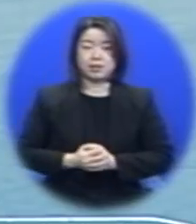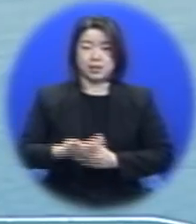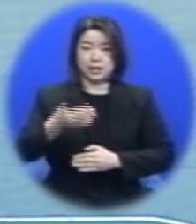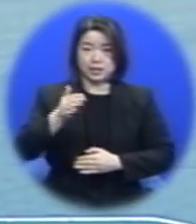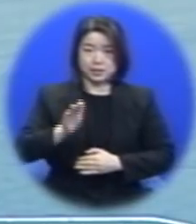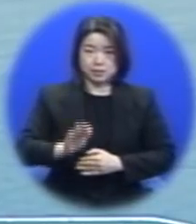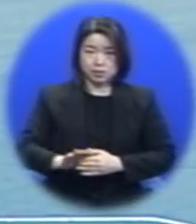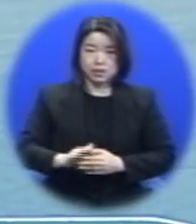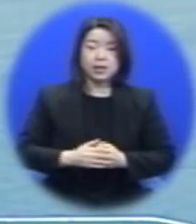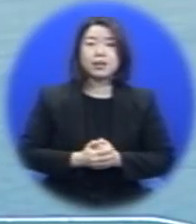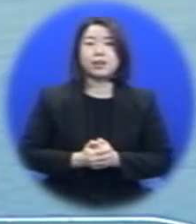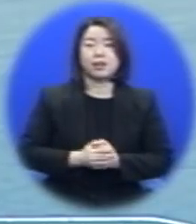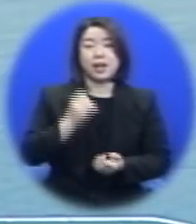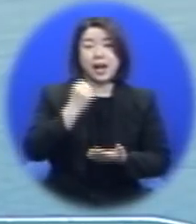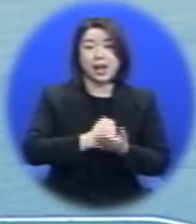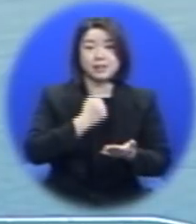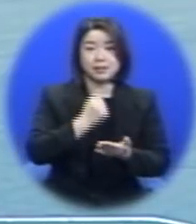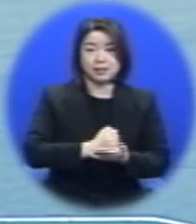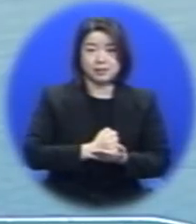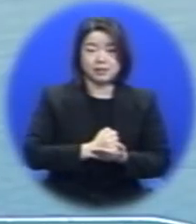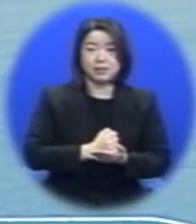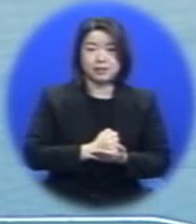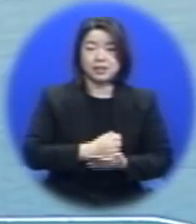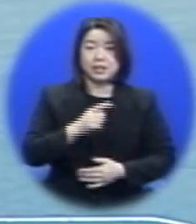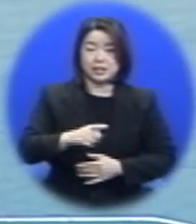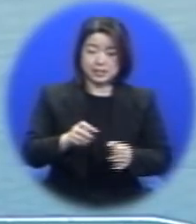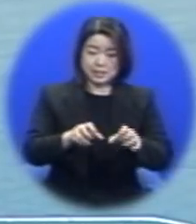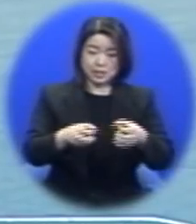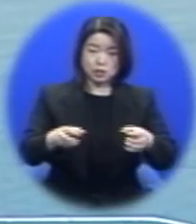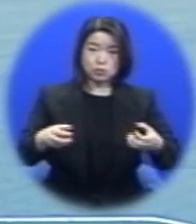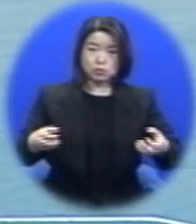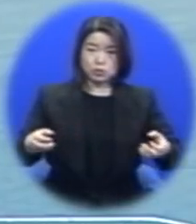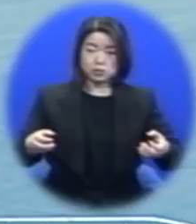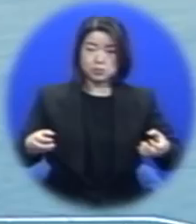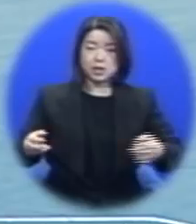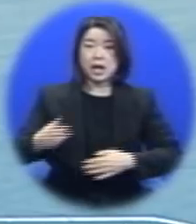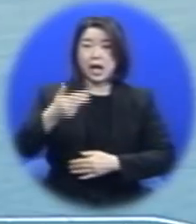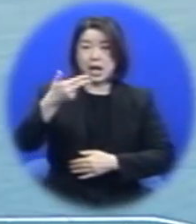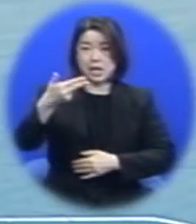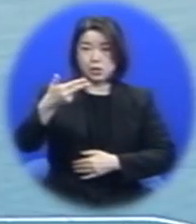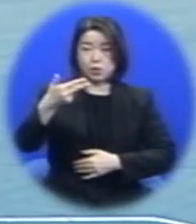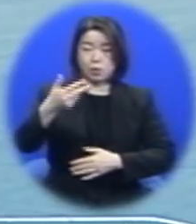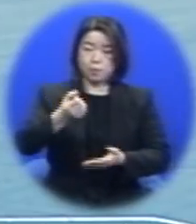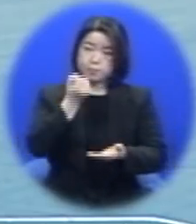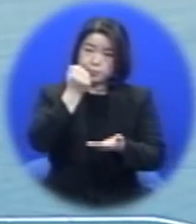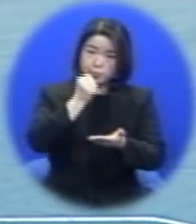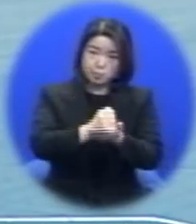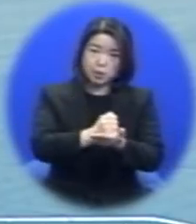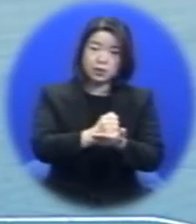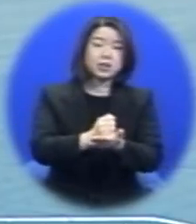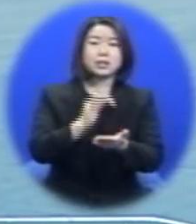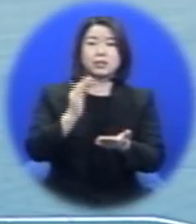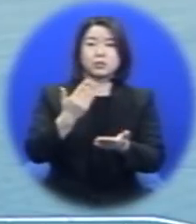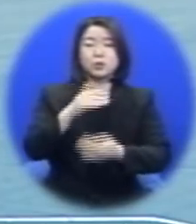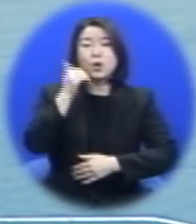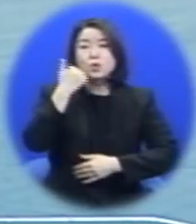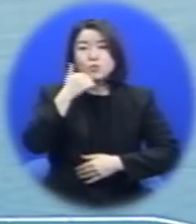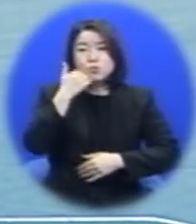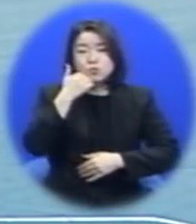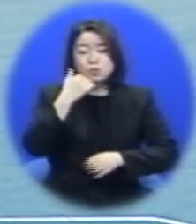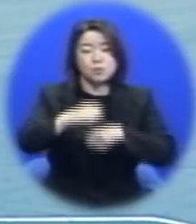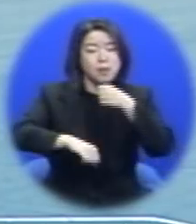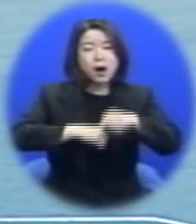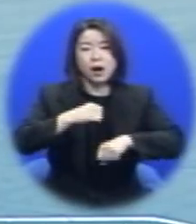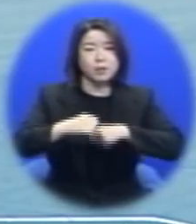그런데 안타깝게도 이 두루마리는 일곱 봉인으로 봉인되어져서 누구도